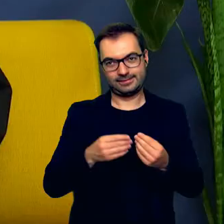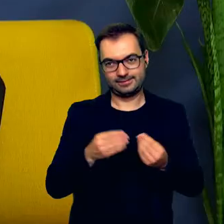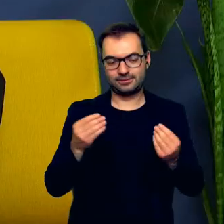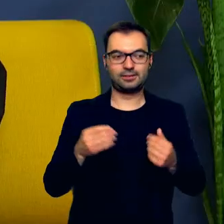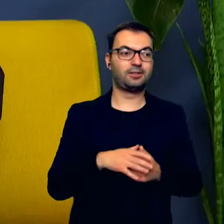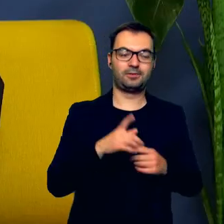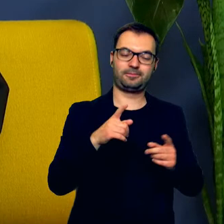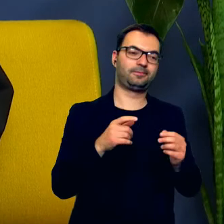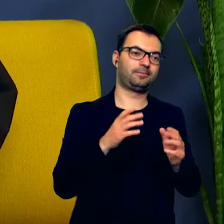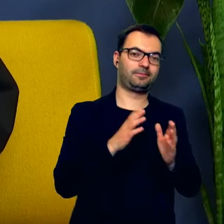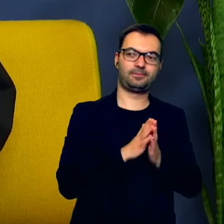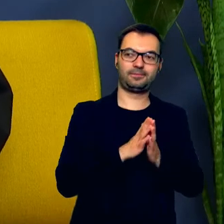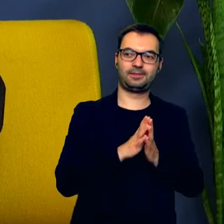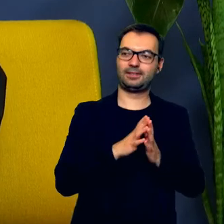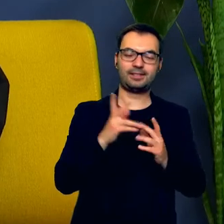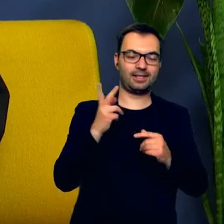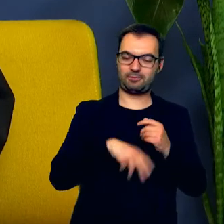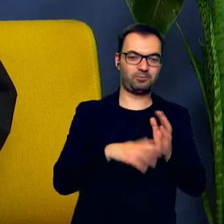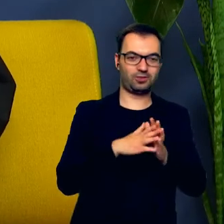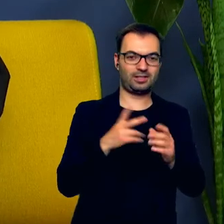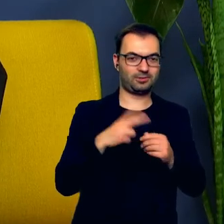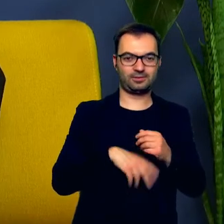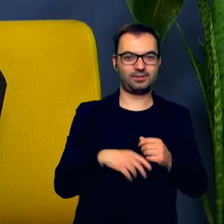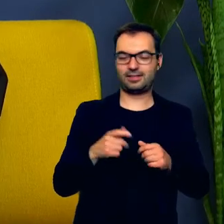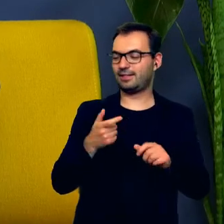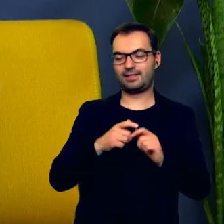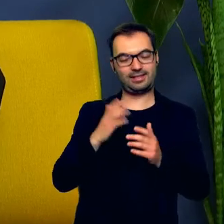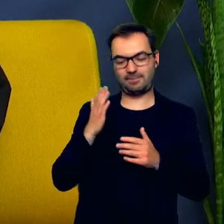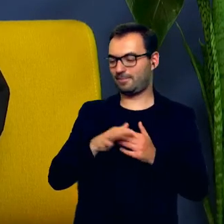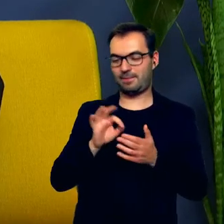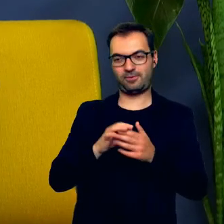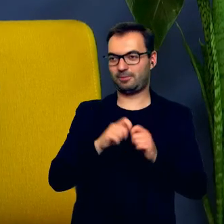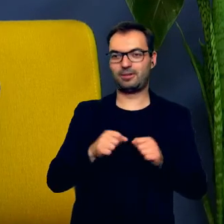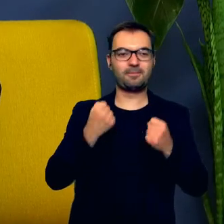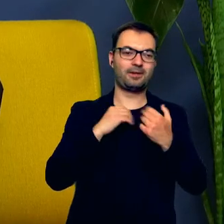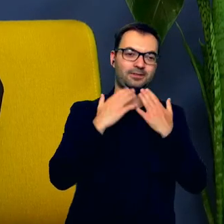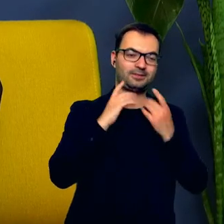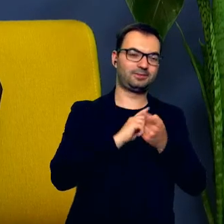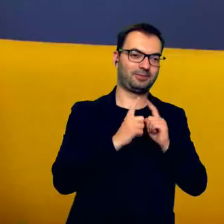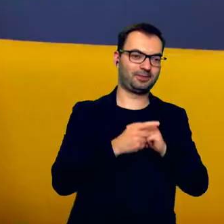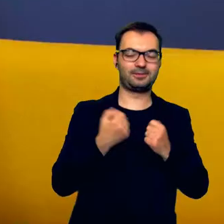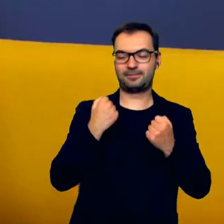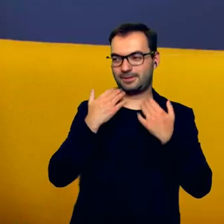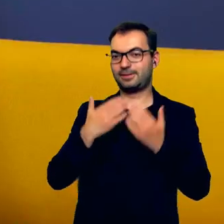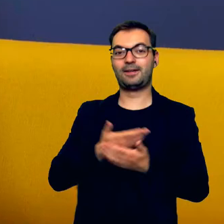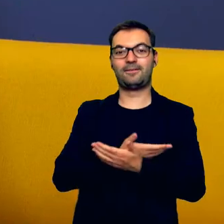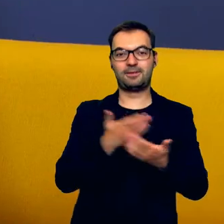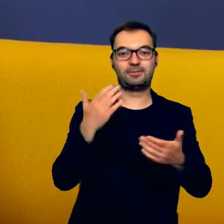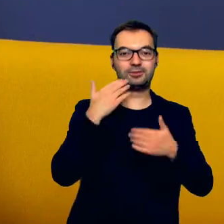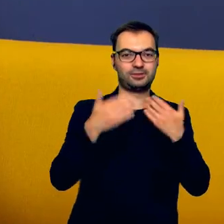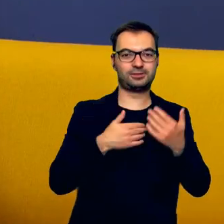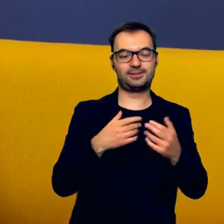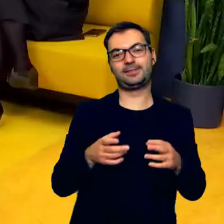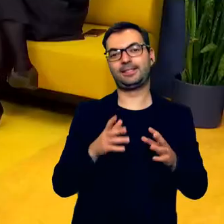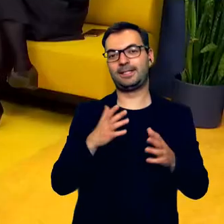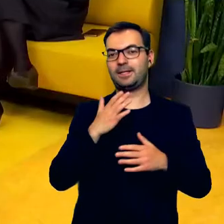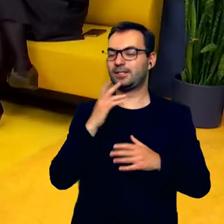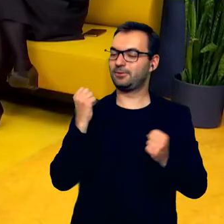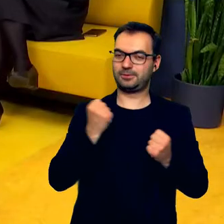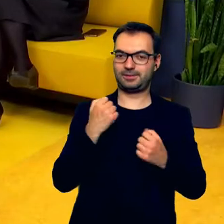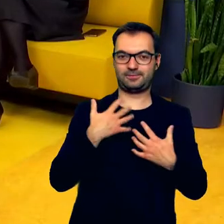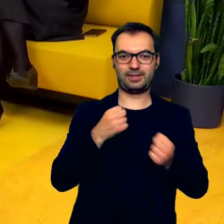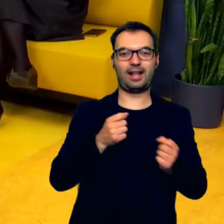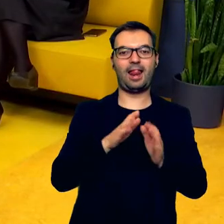tego nie zaprzestawać. Proszę nie to zaniecham robić dalej. Na pewno. Nie zaniechać. Bardzo dziękuję, panie Marku. Bardzo a dziękuję. Państwu życzę naprawdę wciągającej